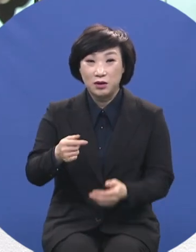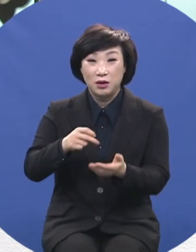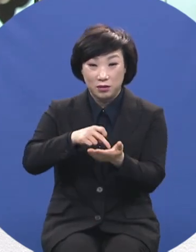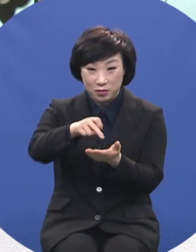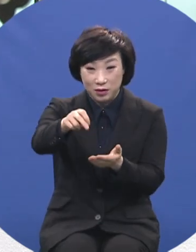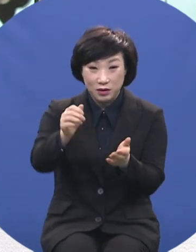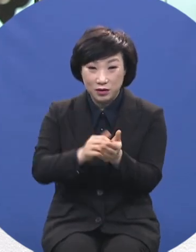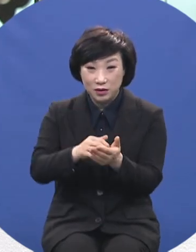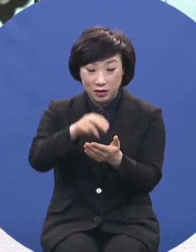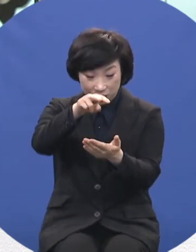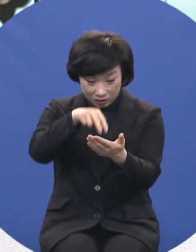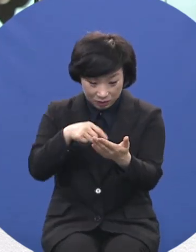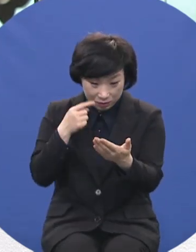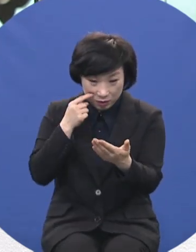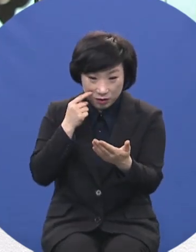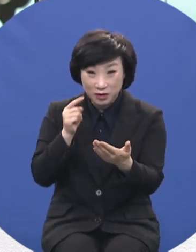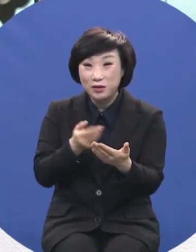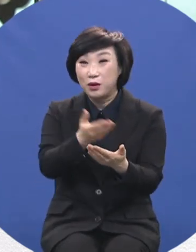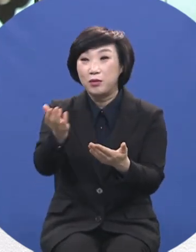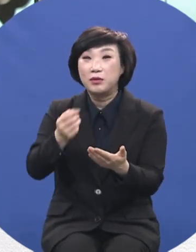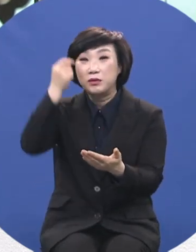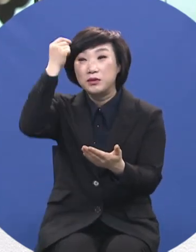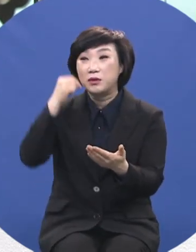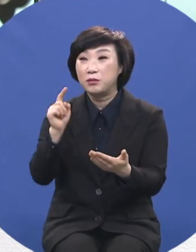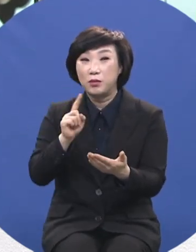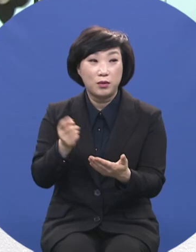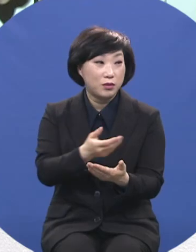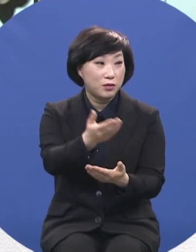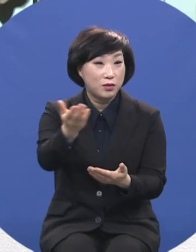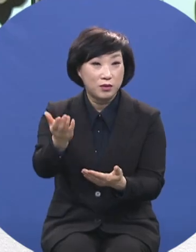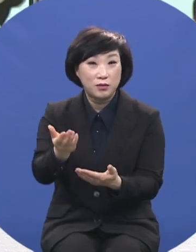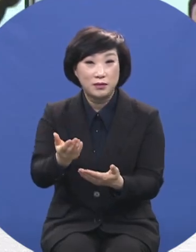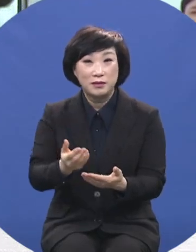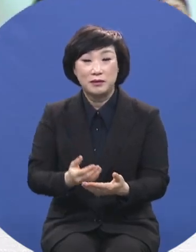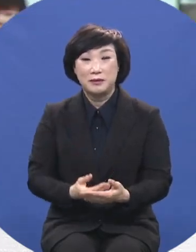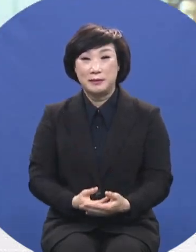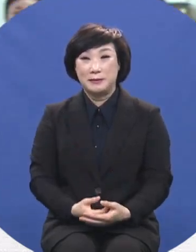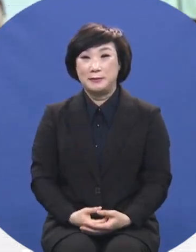문자 받고 읽어보니까 어떻습니까, 여러분?